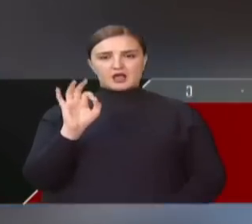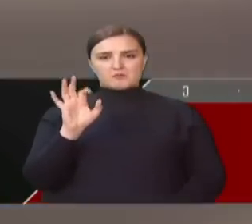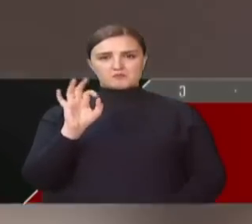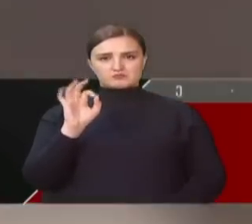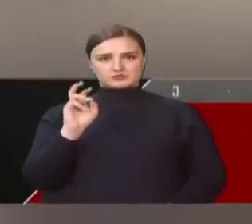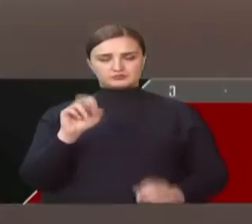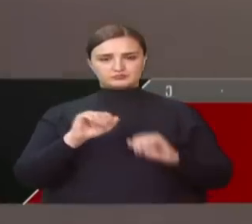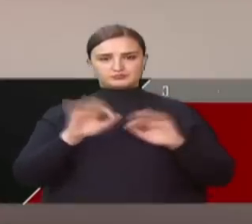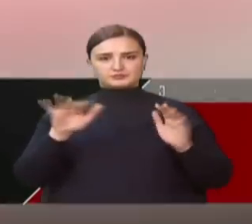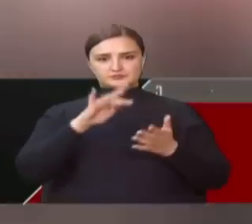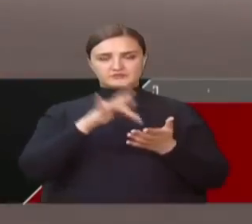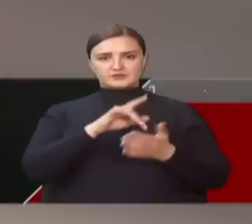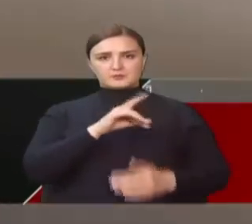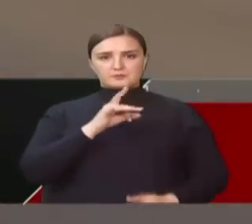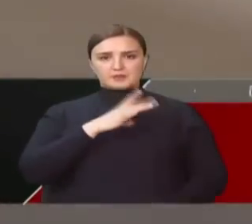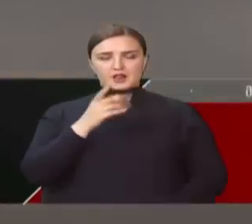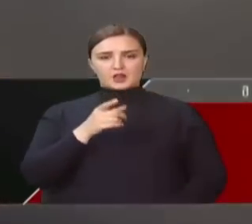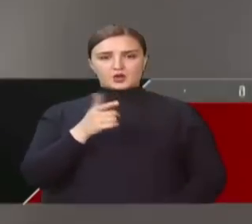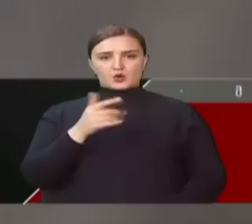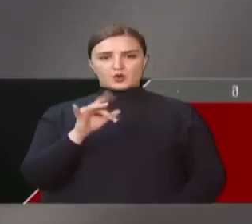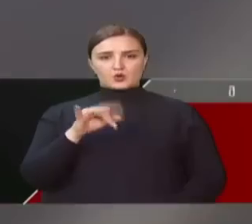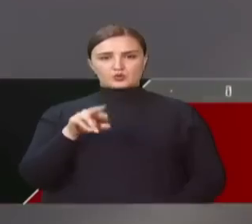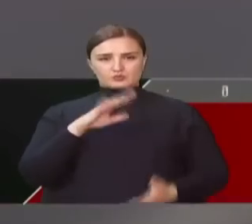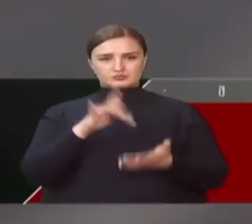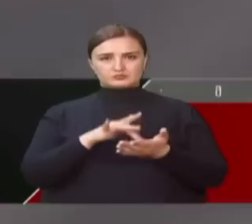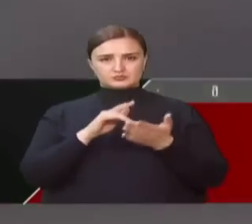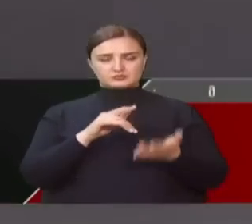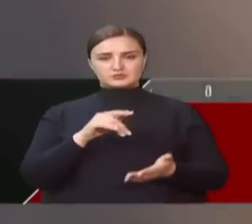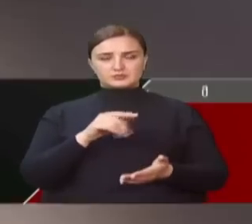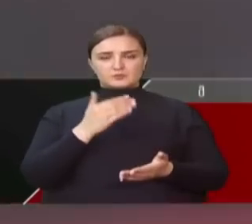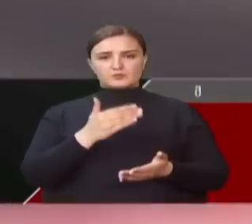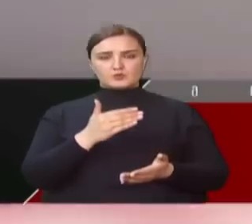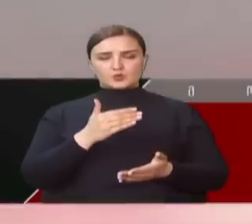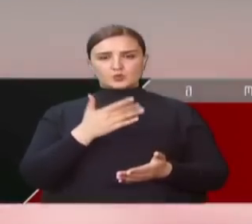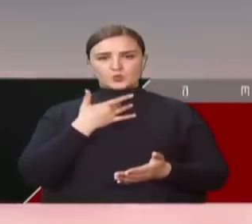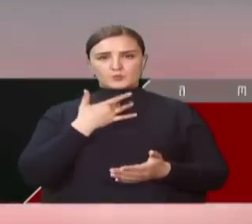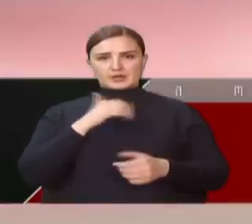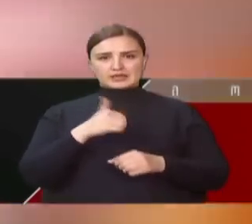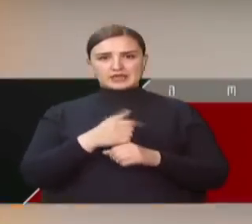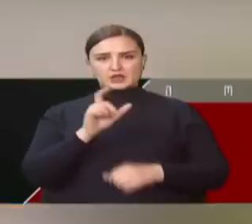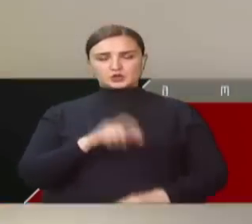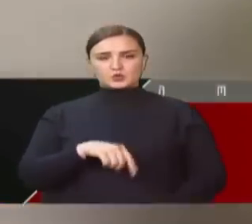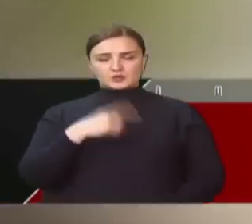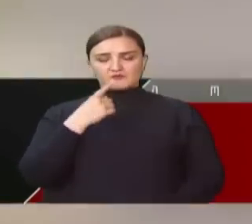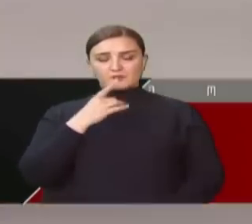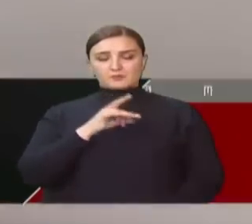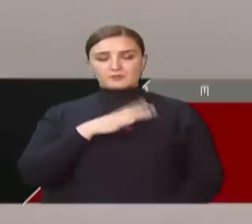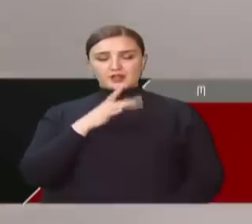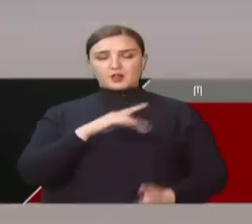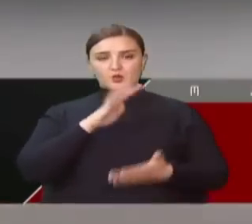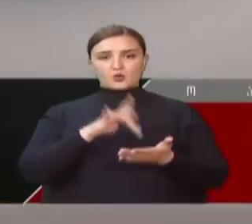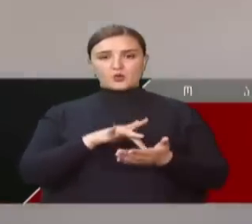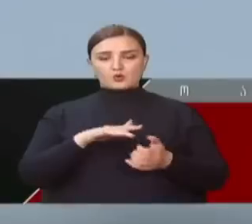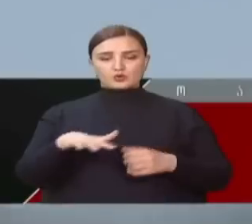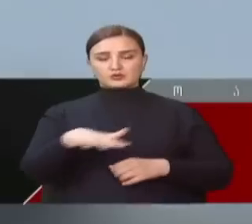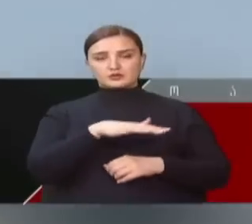Belgorodis olkshi imqopebian. Tavisqriv Belgorodis gubernatorma Vyacheslav Gladkovma tkva rom Belgorodis olkis